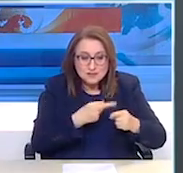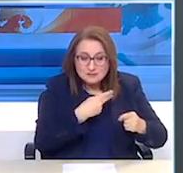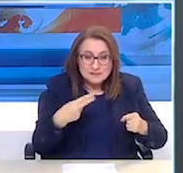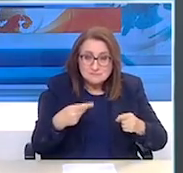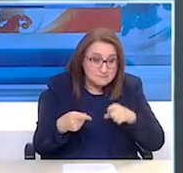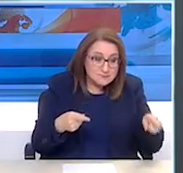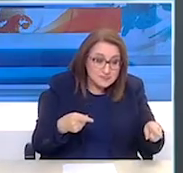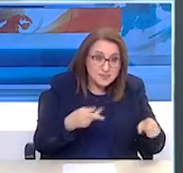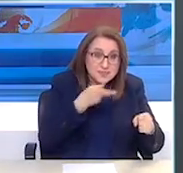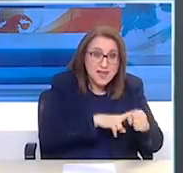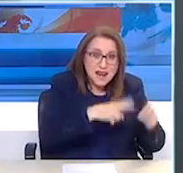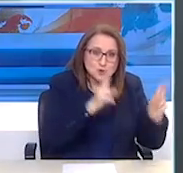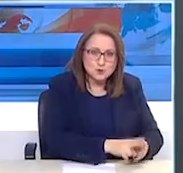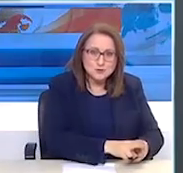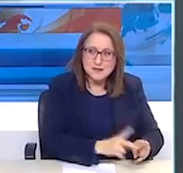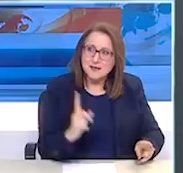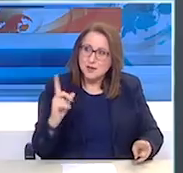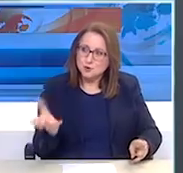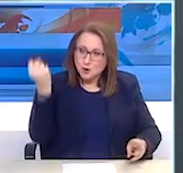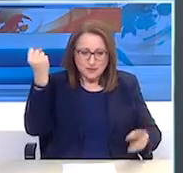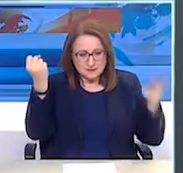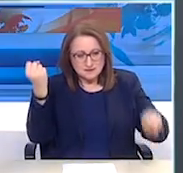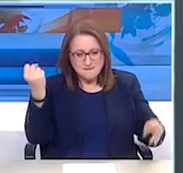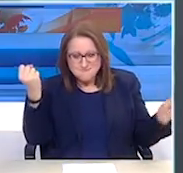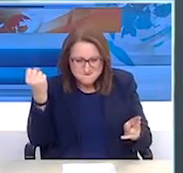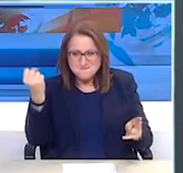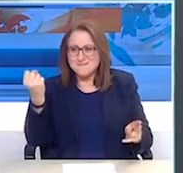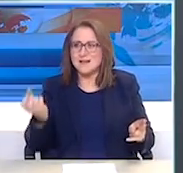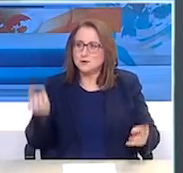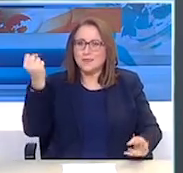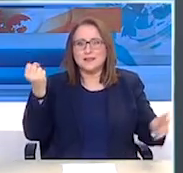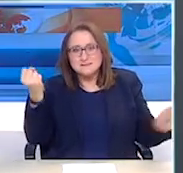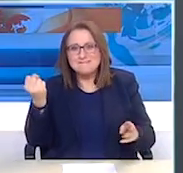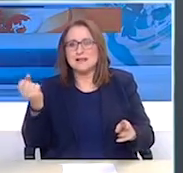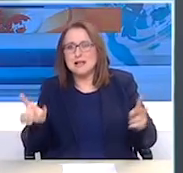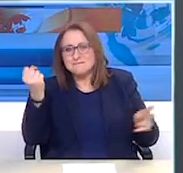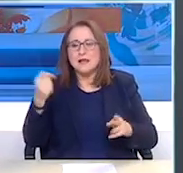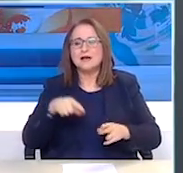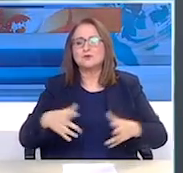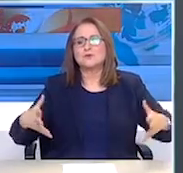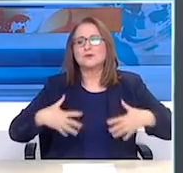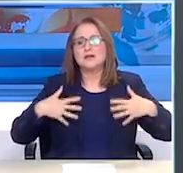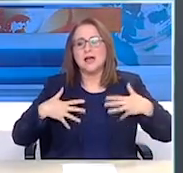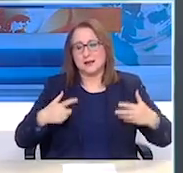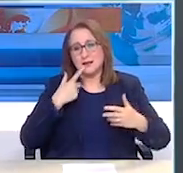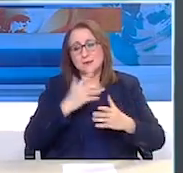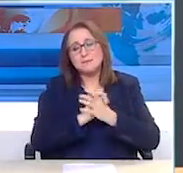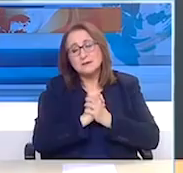στις οικογένειες και στους ανθρώπους που έχασαν τους δικούς τους. Τους δικούς μας ήρωες, αυτή τη μάχη για τη ζωή. Σας ευχαριστώ.